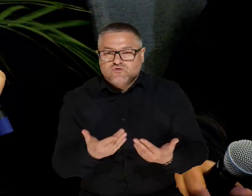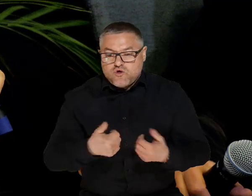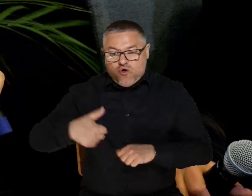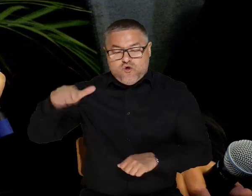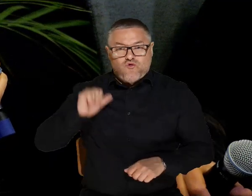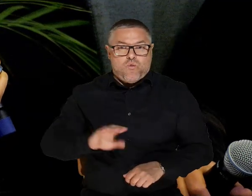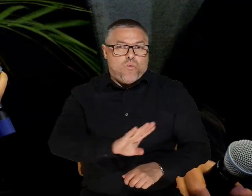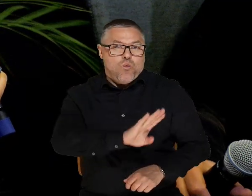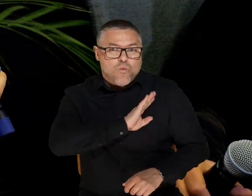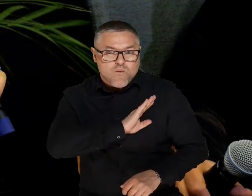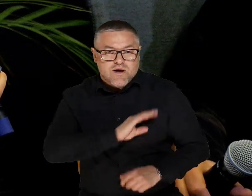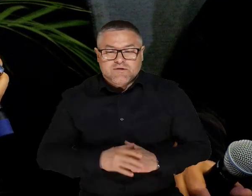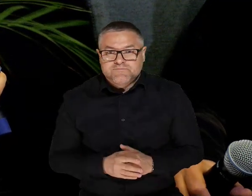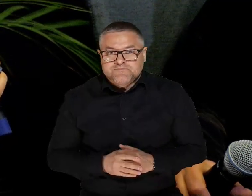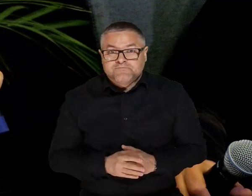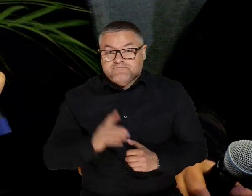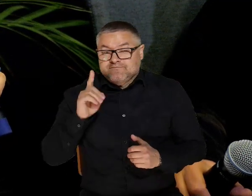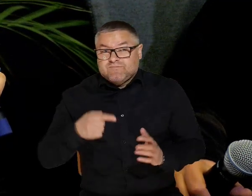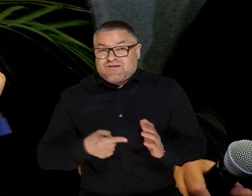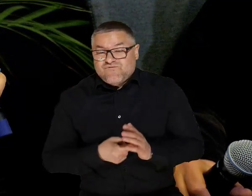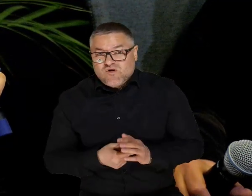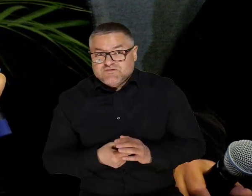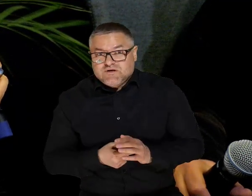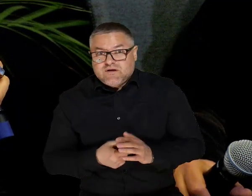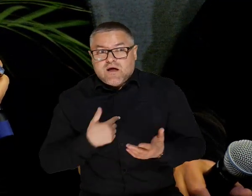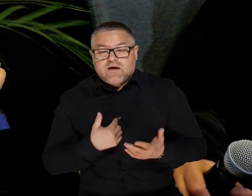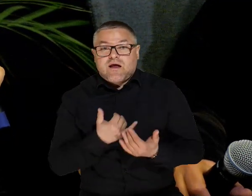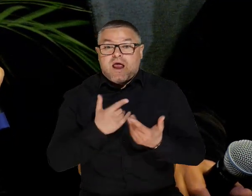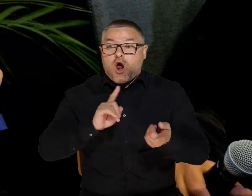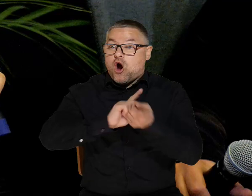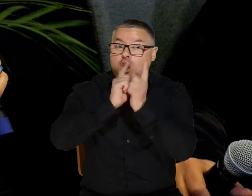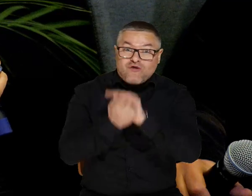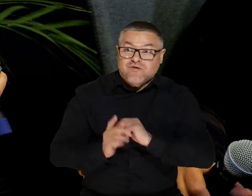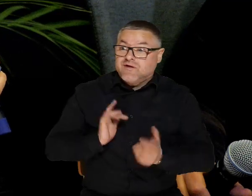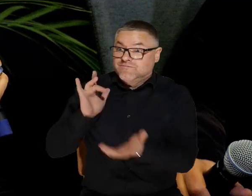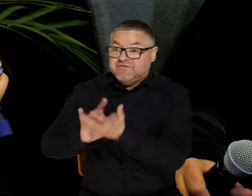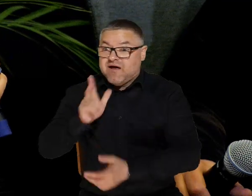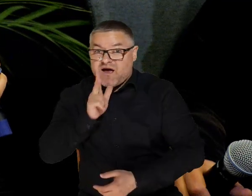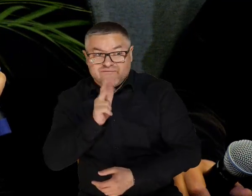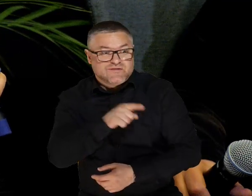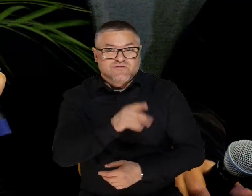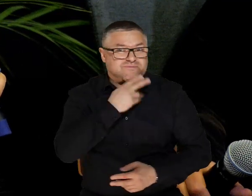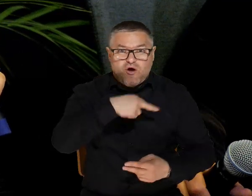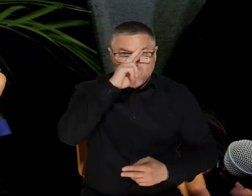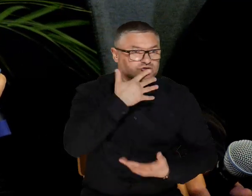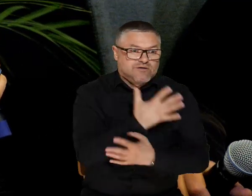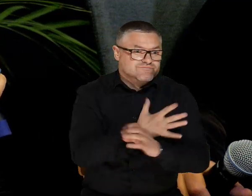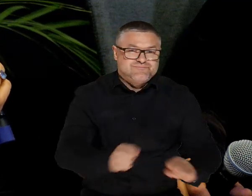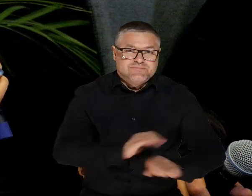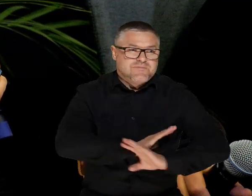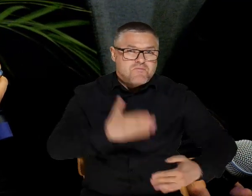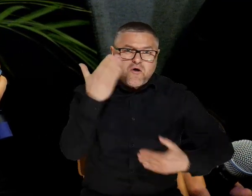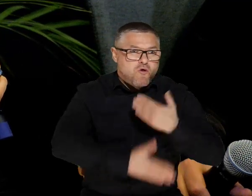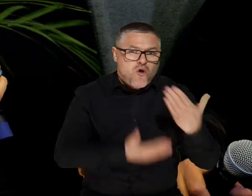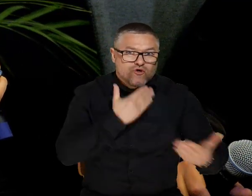zeszłym roku. No ale właśnie, gdybym najpierw wybrała inną kolejność, no to pewnie bym już z ojcem nie porozmawiała i